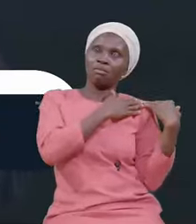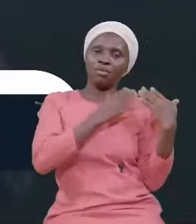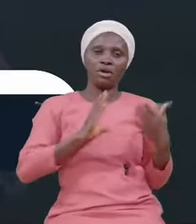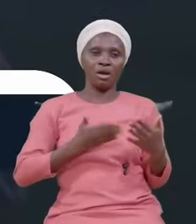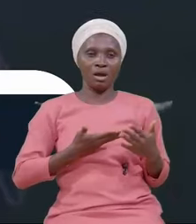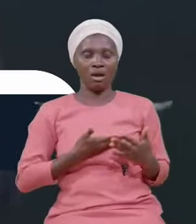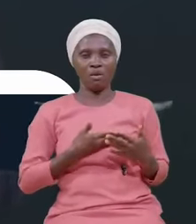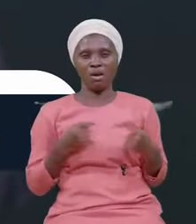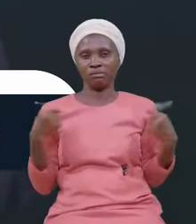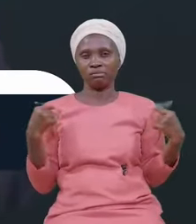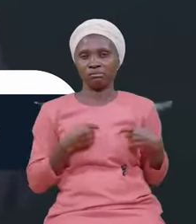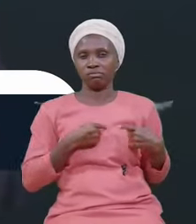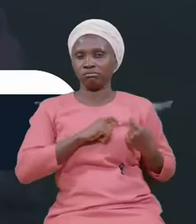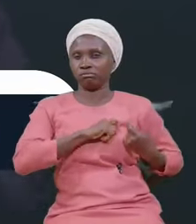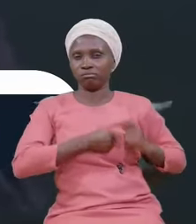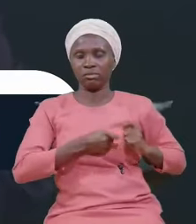53, 4.